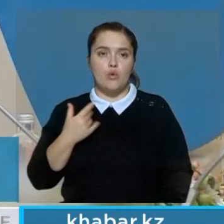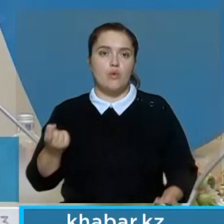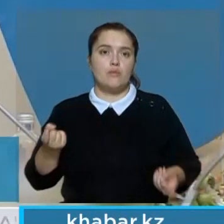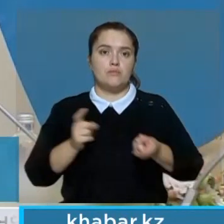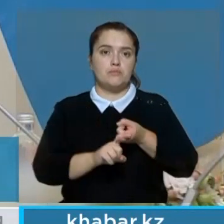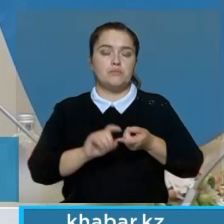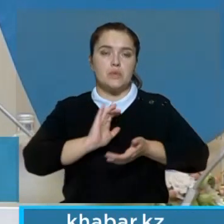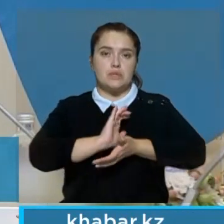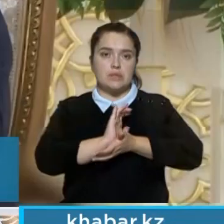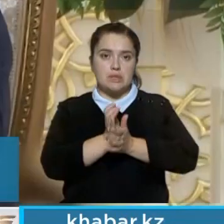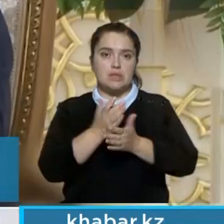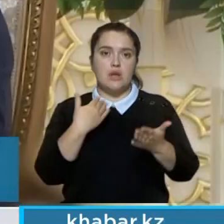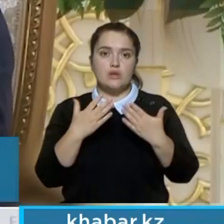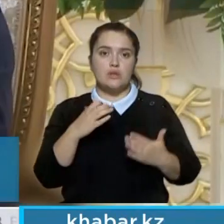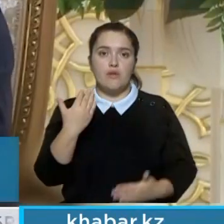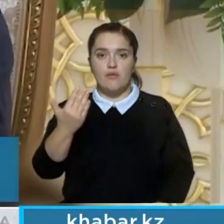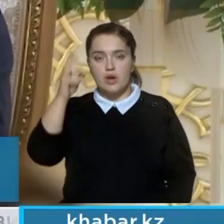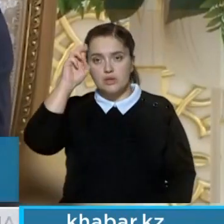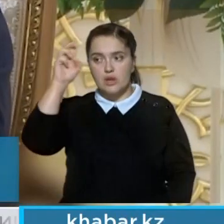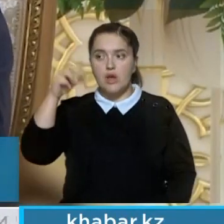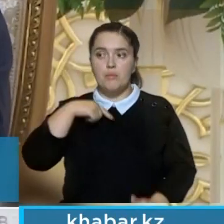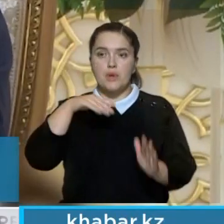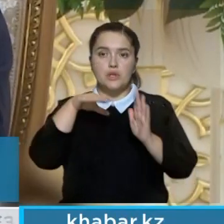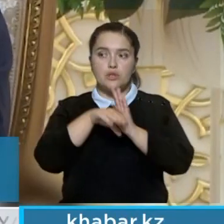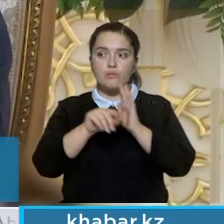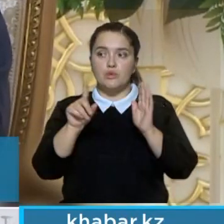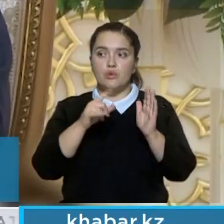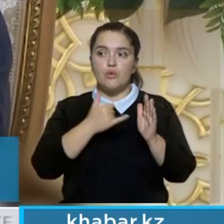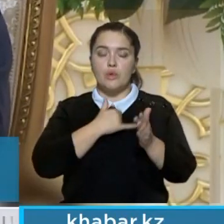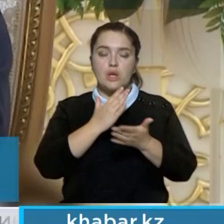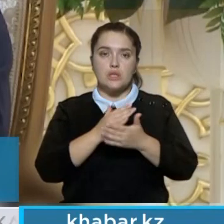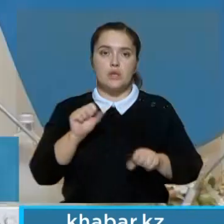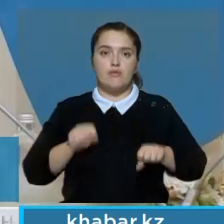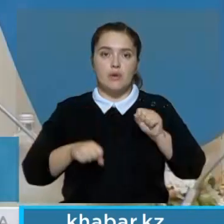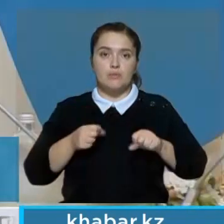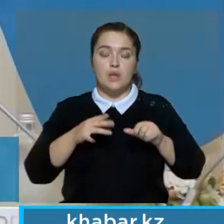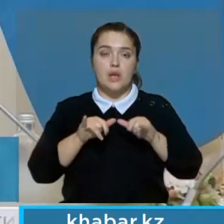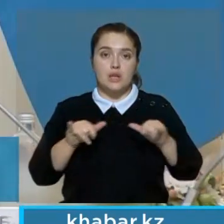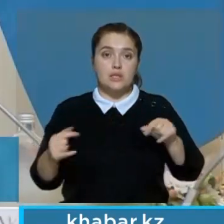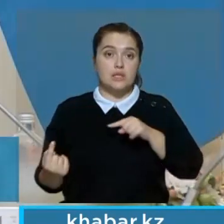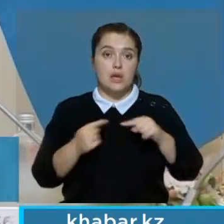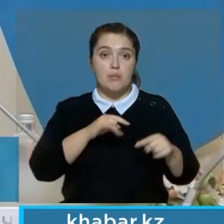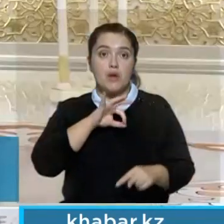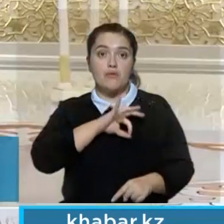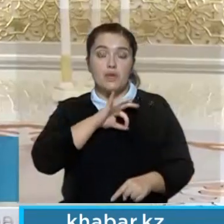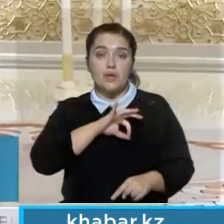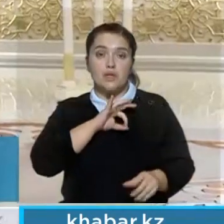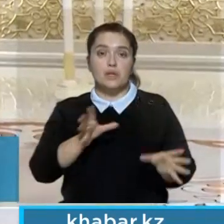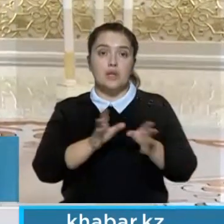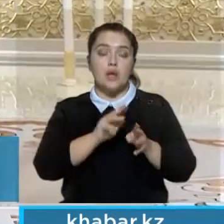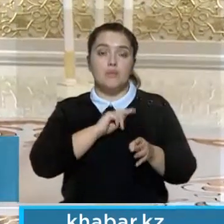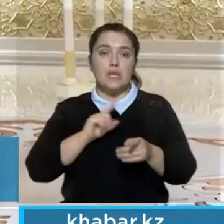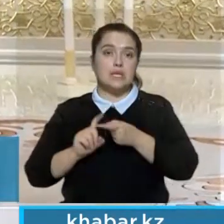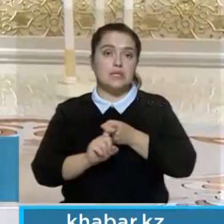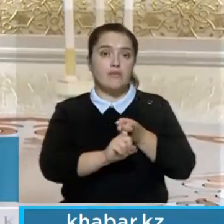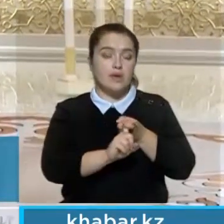более тесных отношений с вашей страной. Мы считаем, что у нас есть возможности для развития взаимовыгодного сотрудничества и